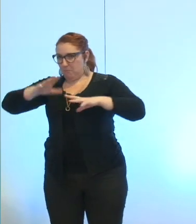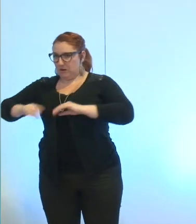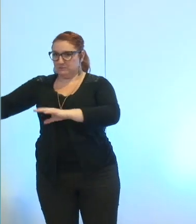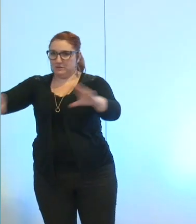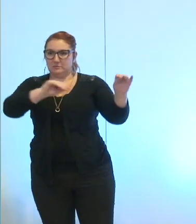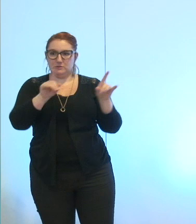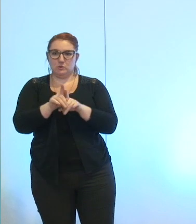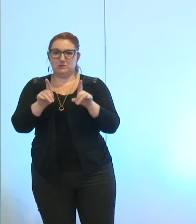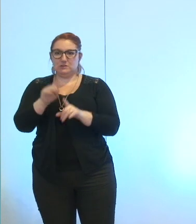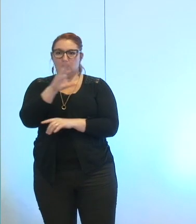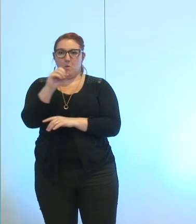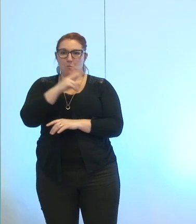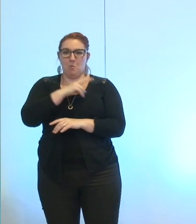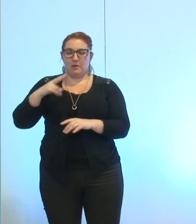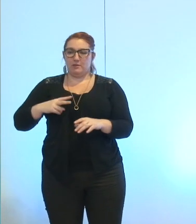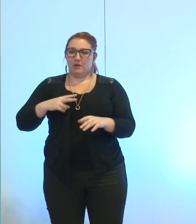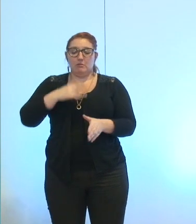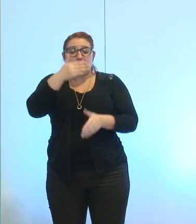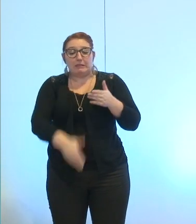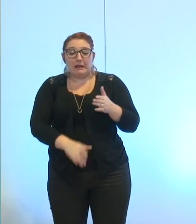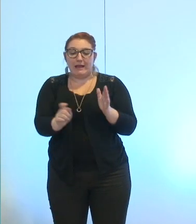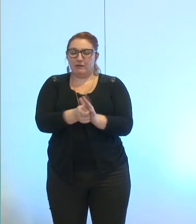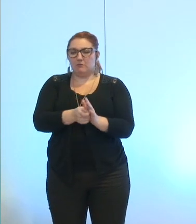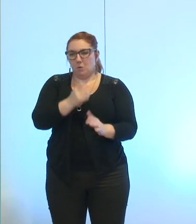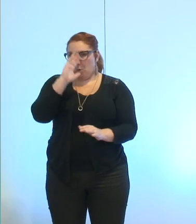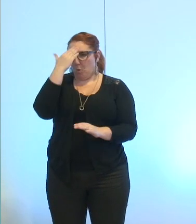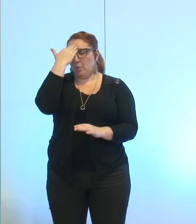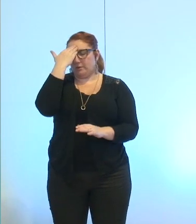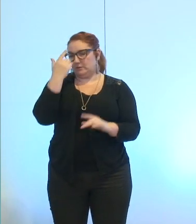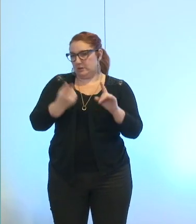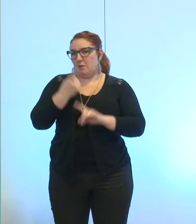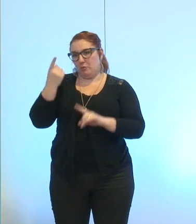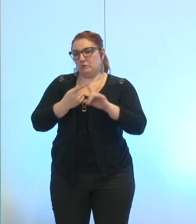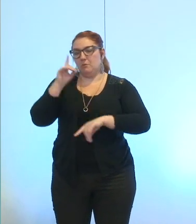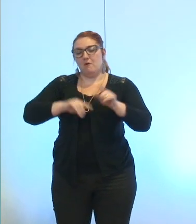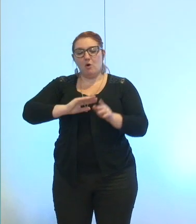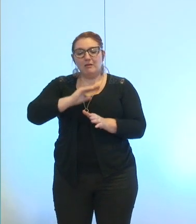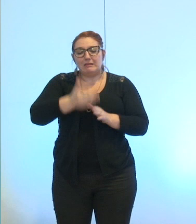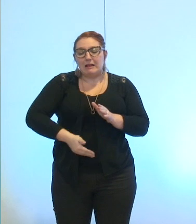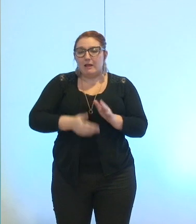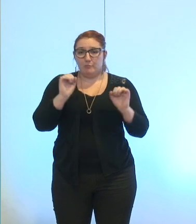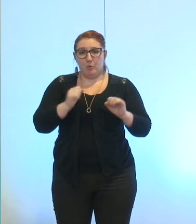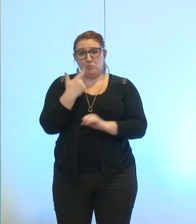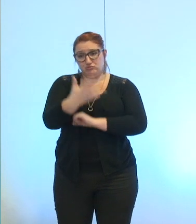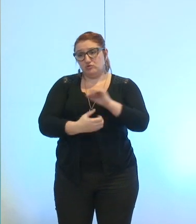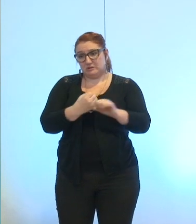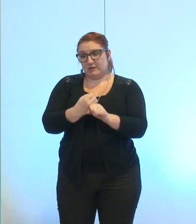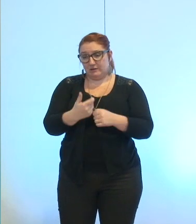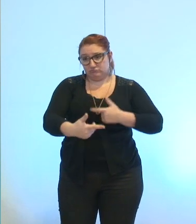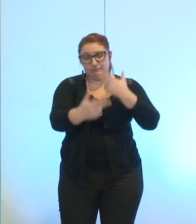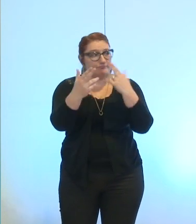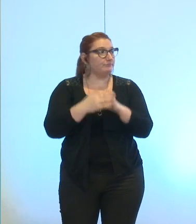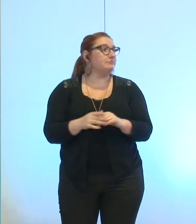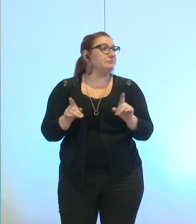de décision des copropriétés donc ces délais sont sont importants peuvent être de plusieurs années et nous avons globalement